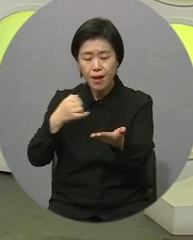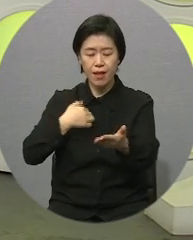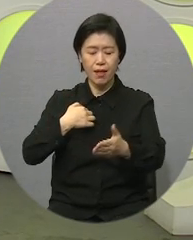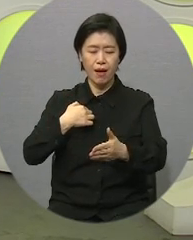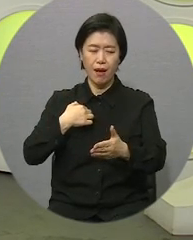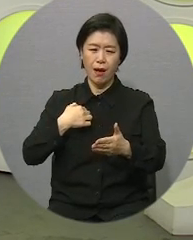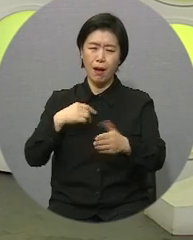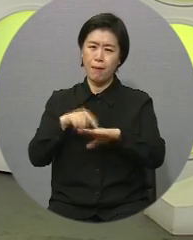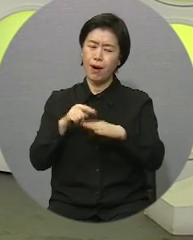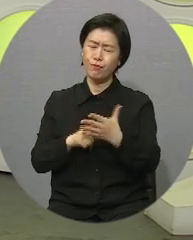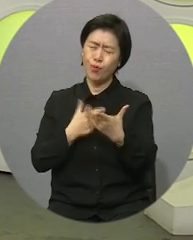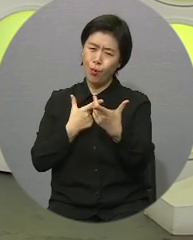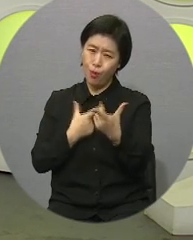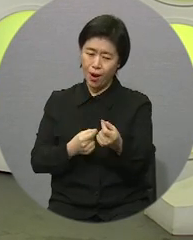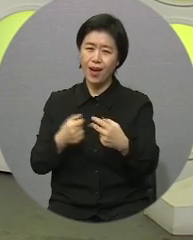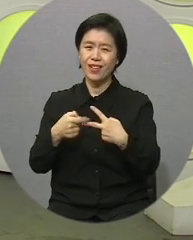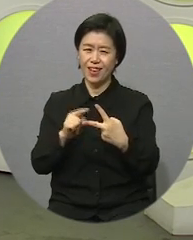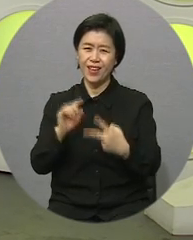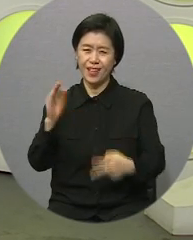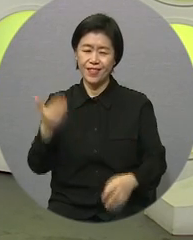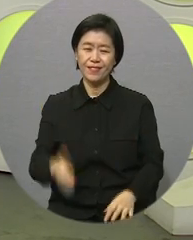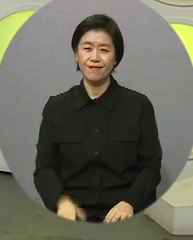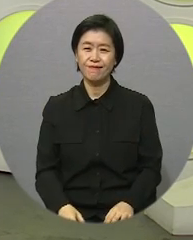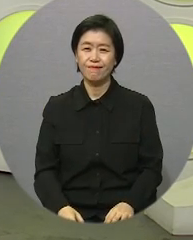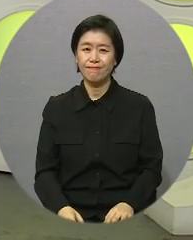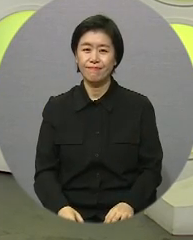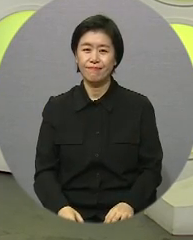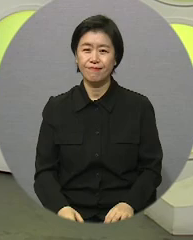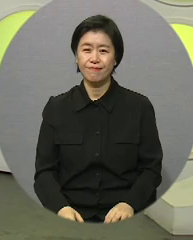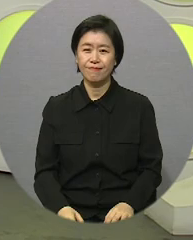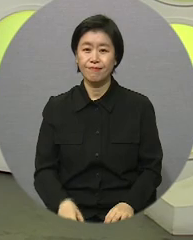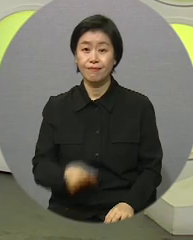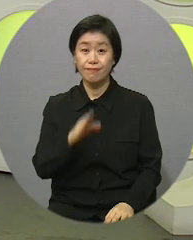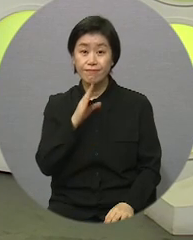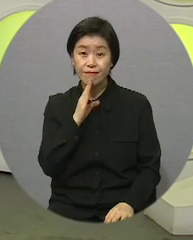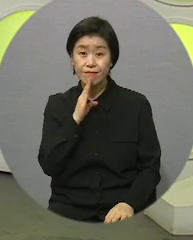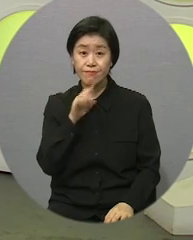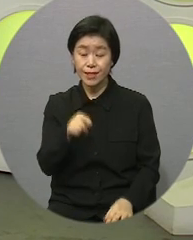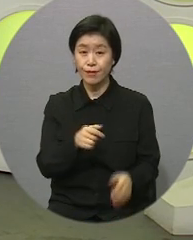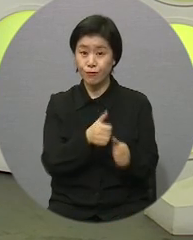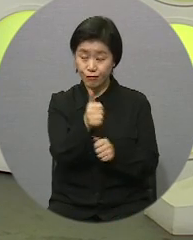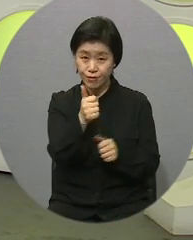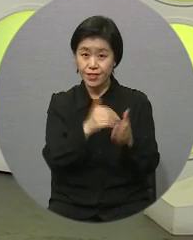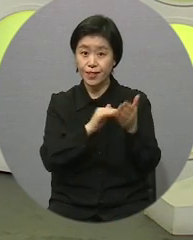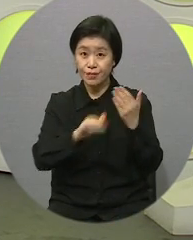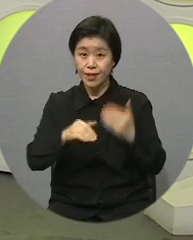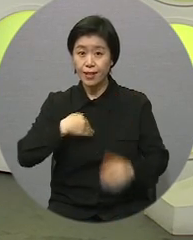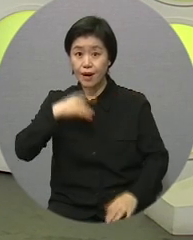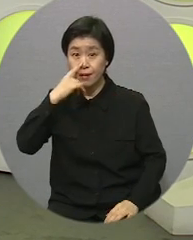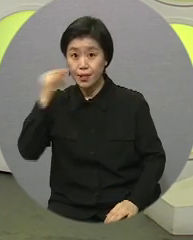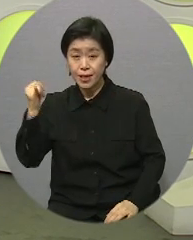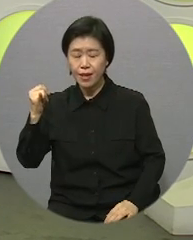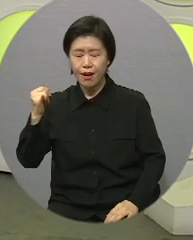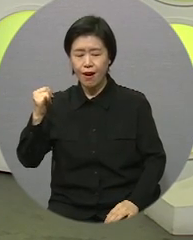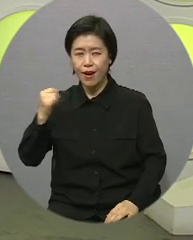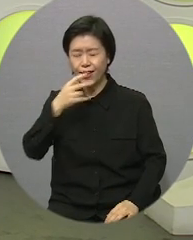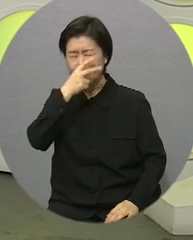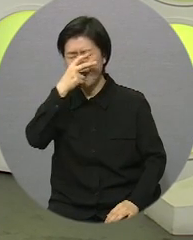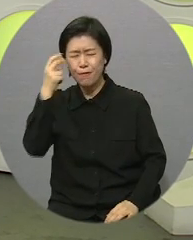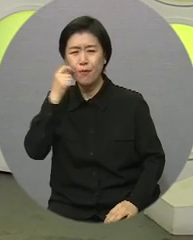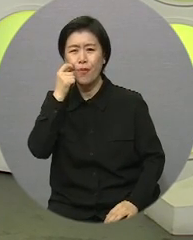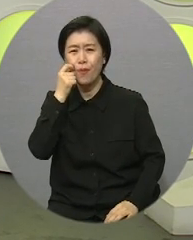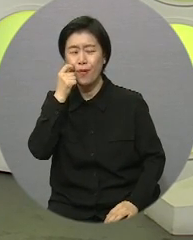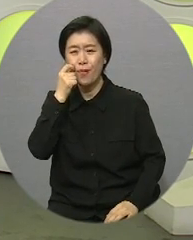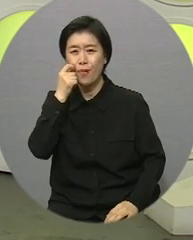어땠을까가사스러운 거 같아요 아유 그때 뭐 어머니 뭐 며칠 참도 못 주무셨죠 너무너무 아니 근데